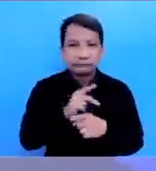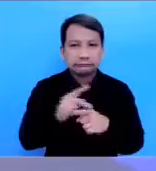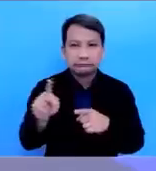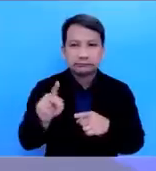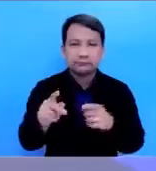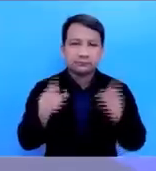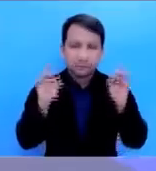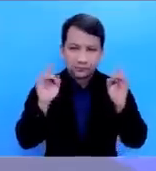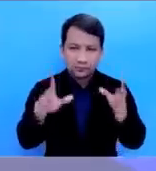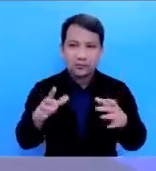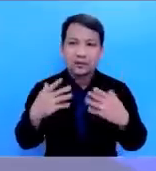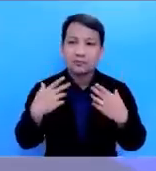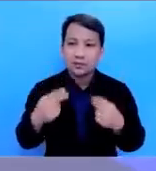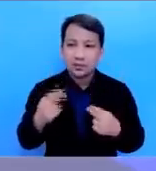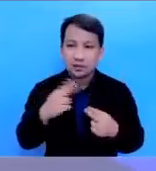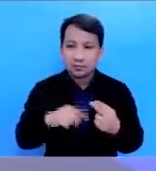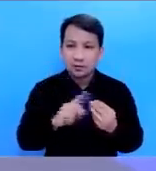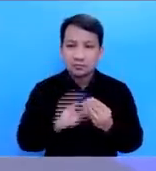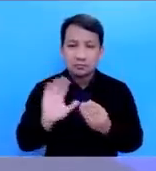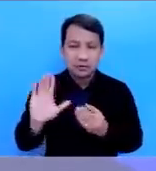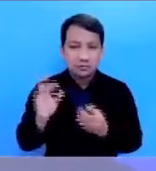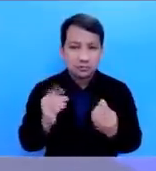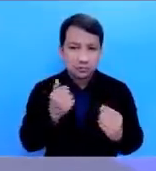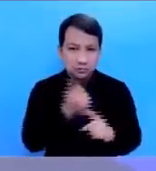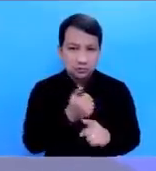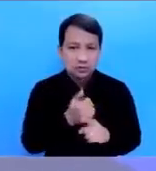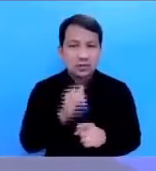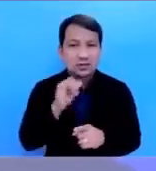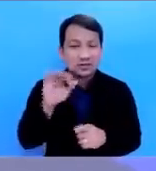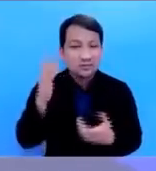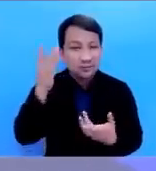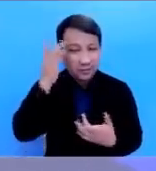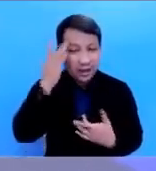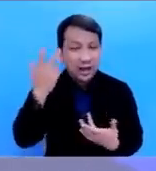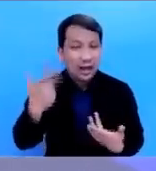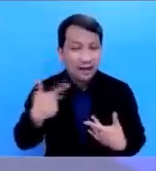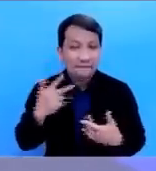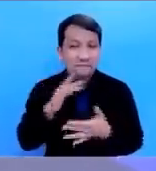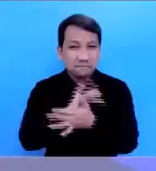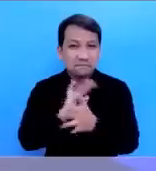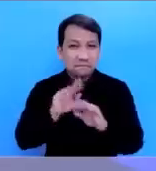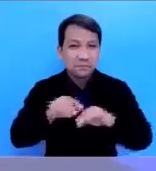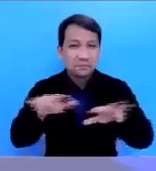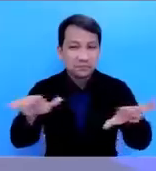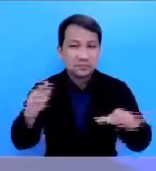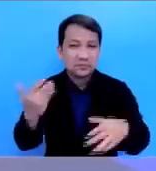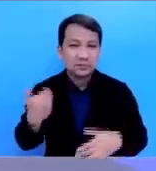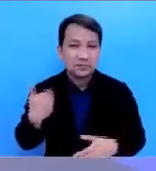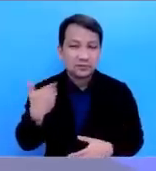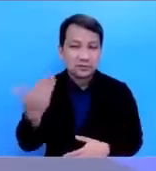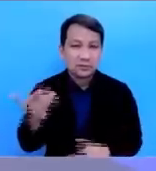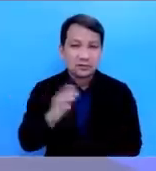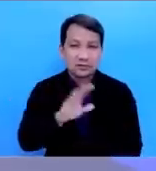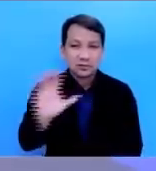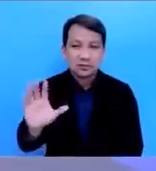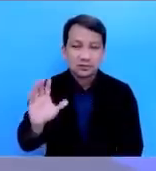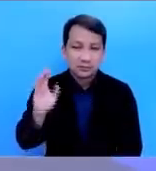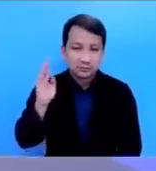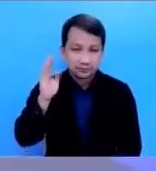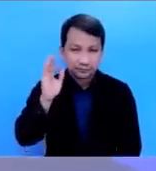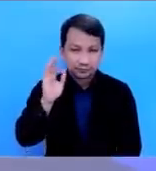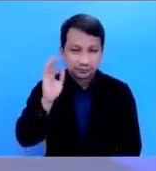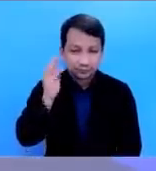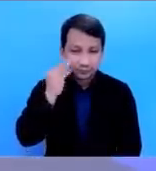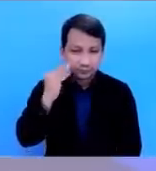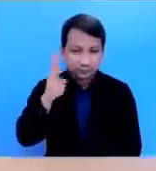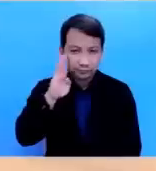delikado pa sa kalusugan ang inasal niya dahil meron pa ring pandemya. Nasa frontline ng balitang yan, si Marty